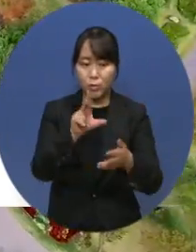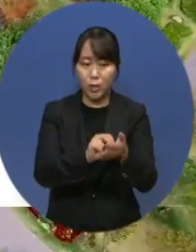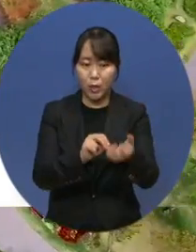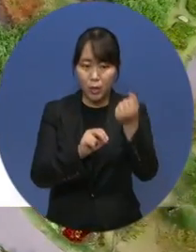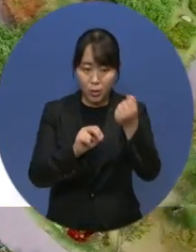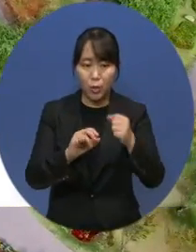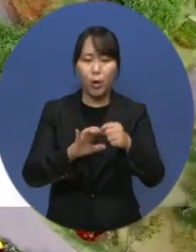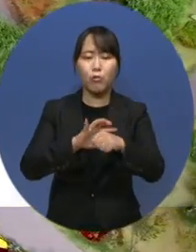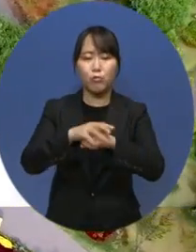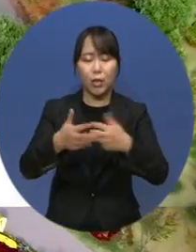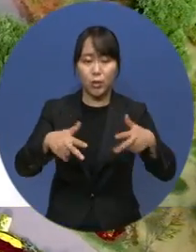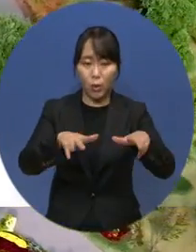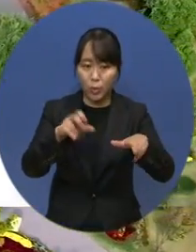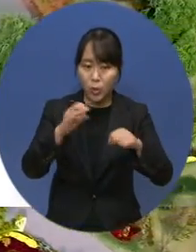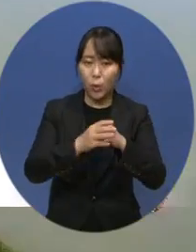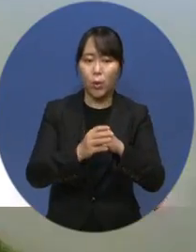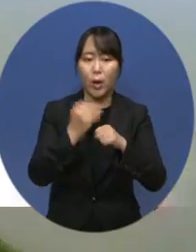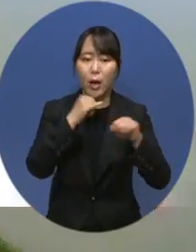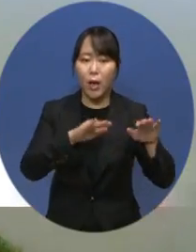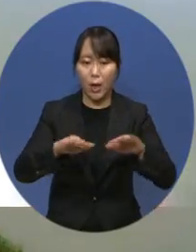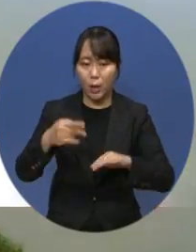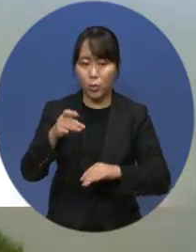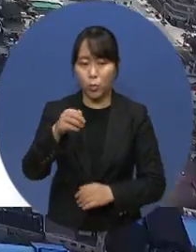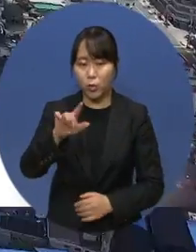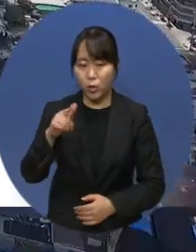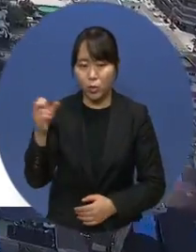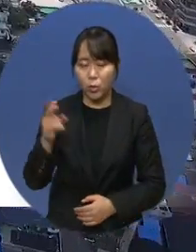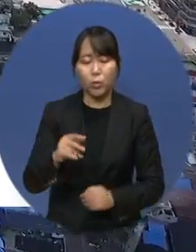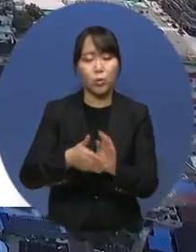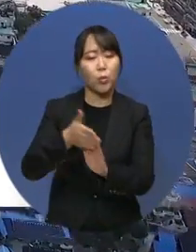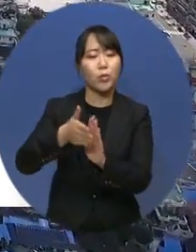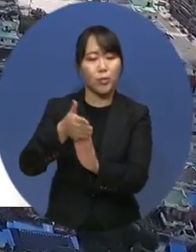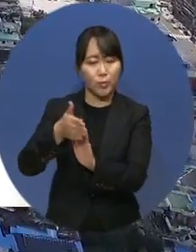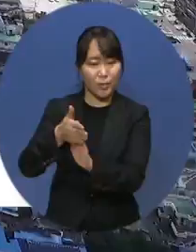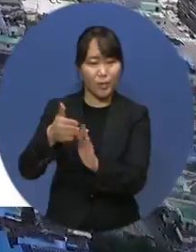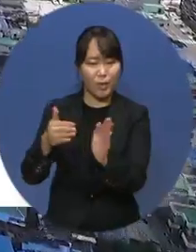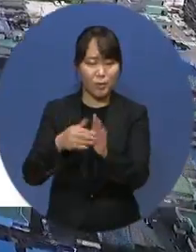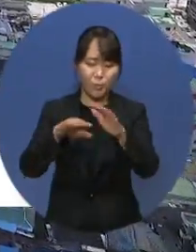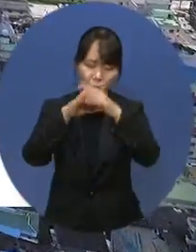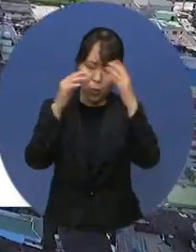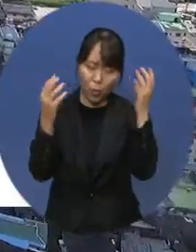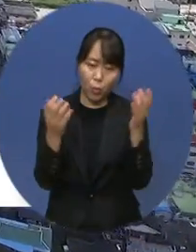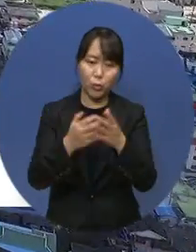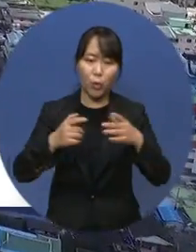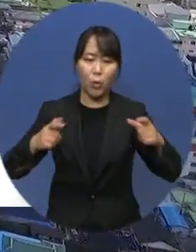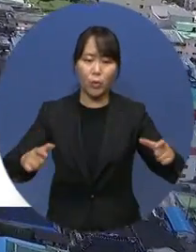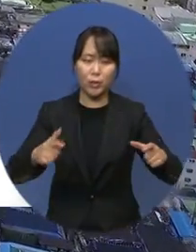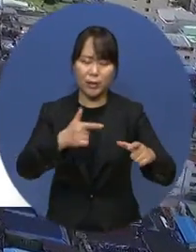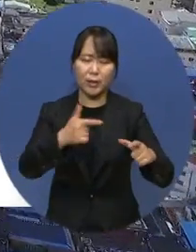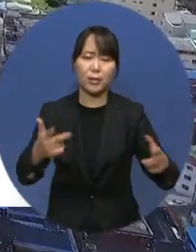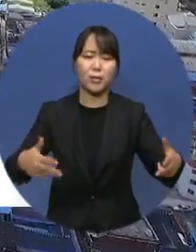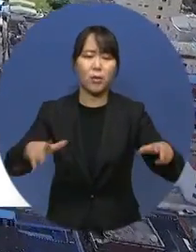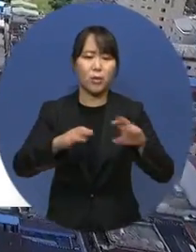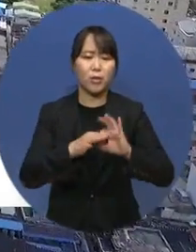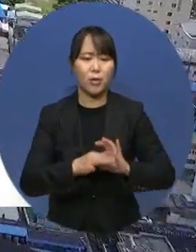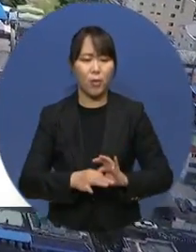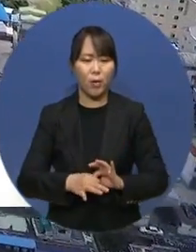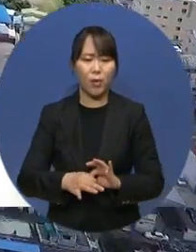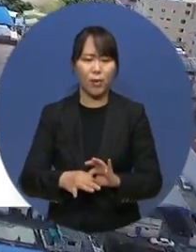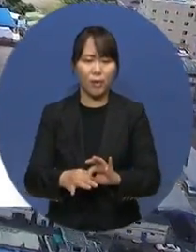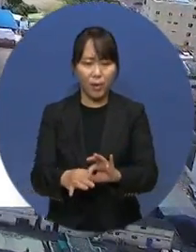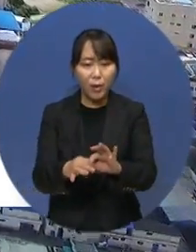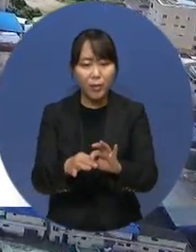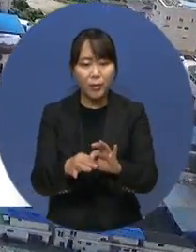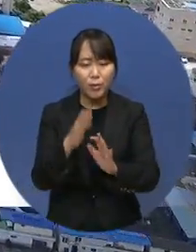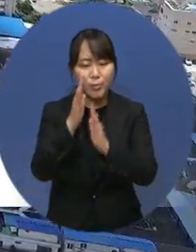순천만 국가정원과 해안 동천 그리고 도심권까지 도시 전체를 거대한 정원으로 연결된 그린